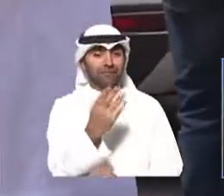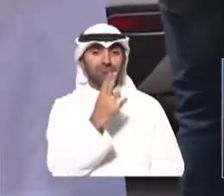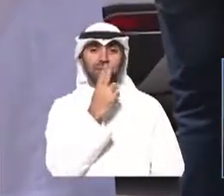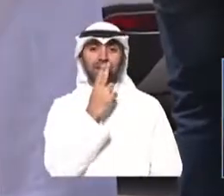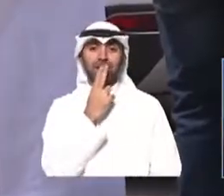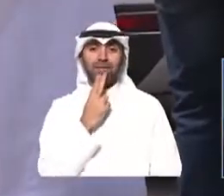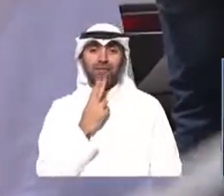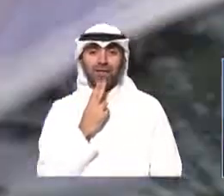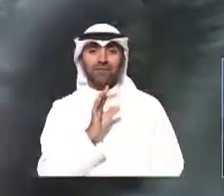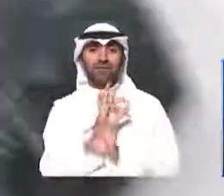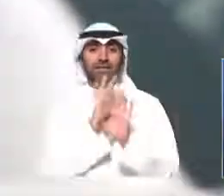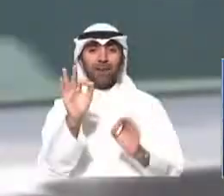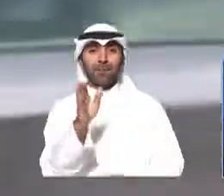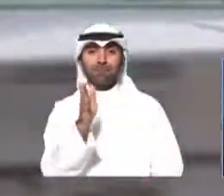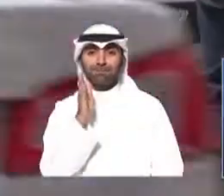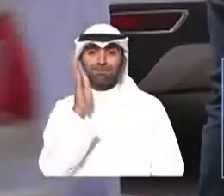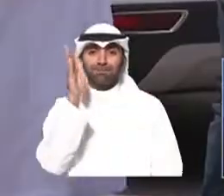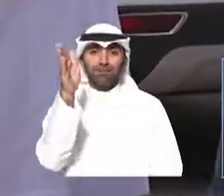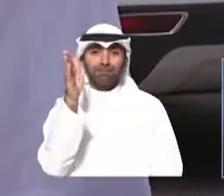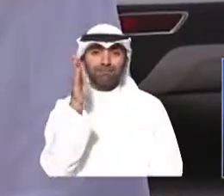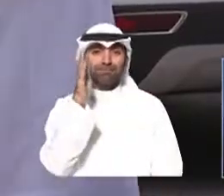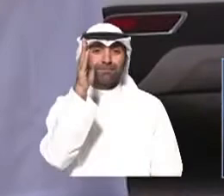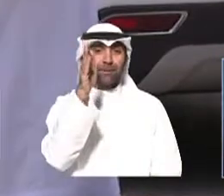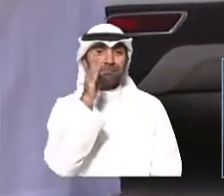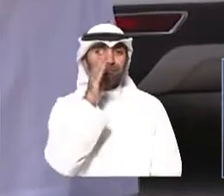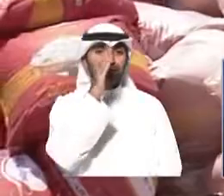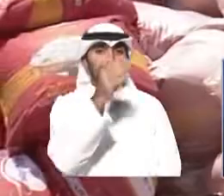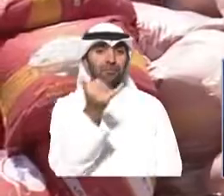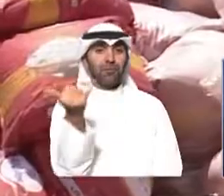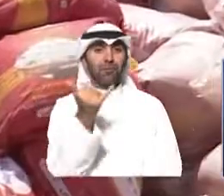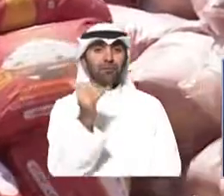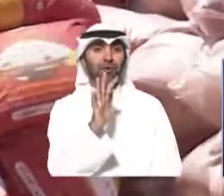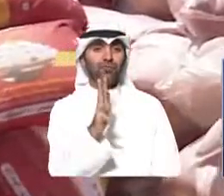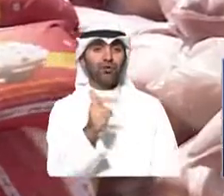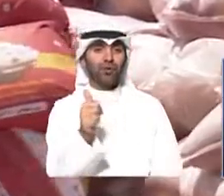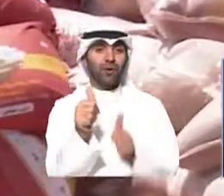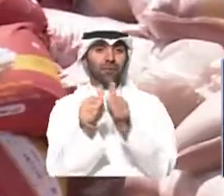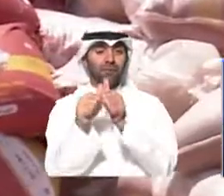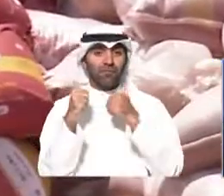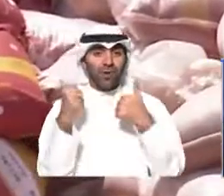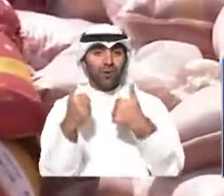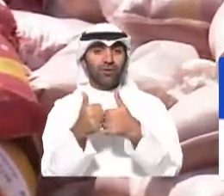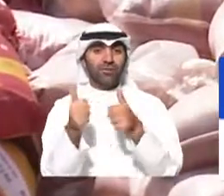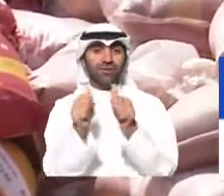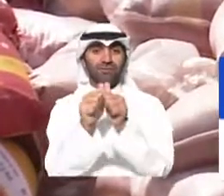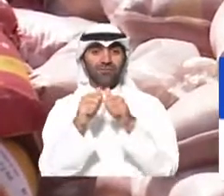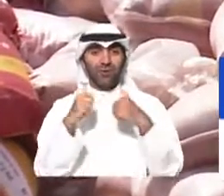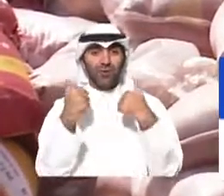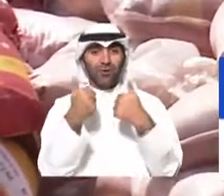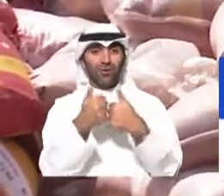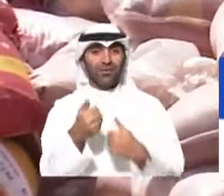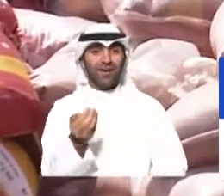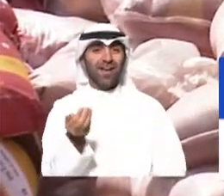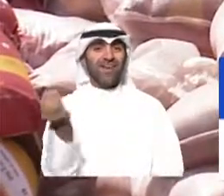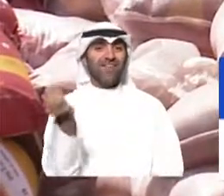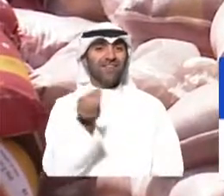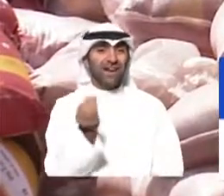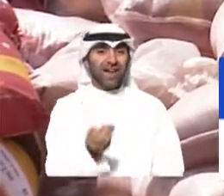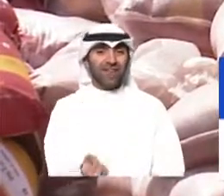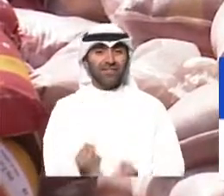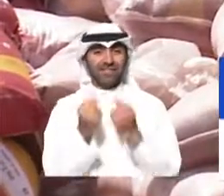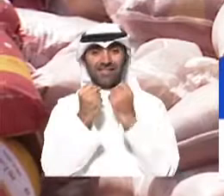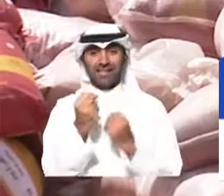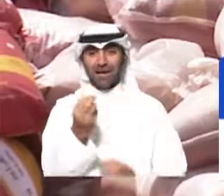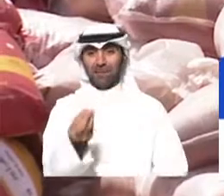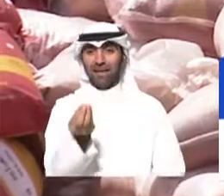لكل الملفات قبل تسليم الحصص الغذائية. احنا صارنا 5 أيام 6 أيام قاعد ندرس حالاتنا اللي مسجلة عندنا عن طريق